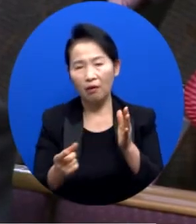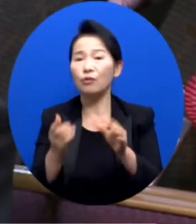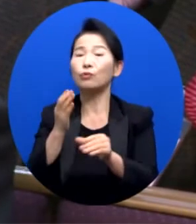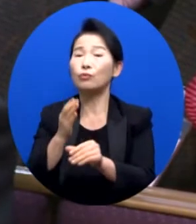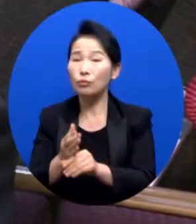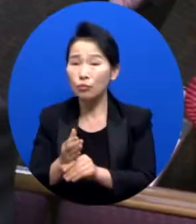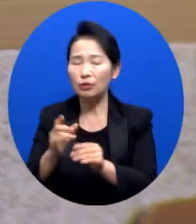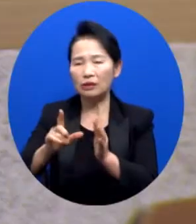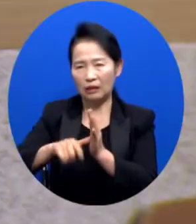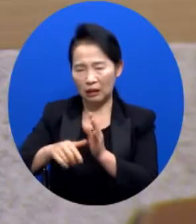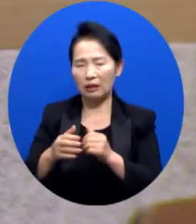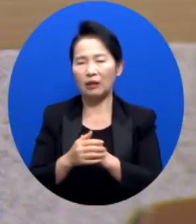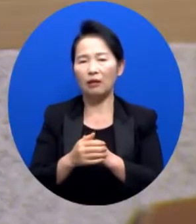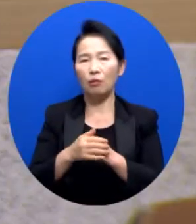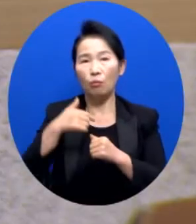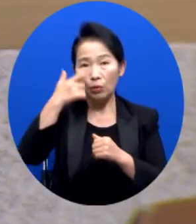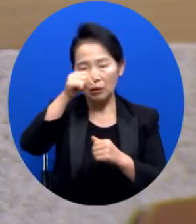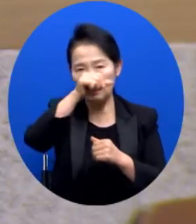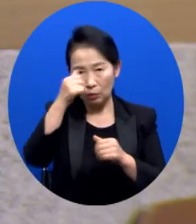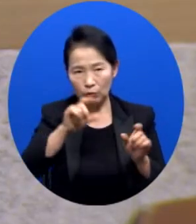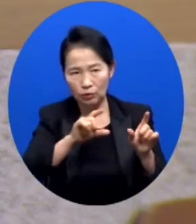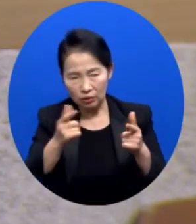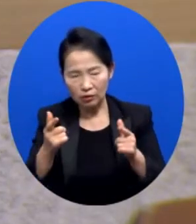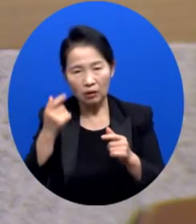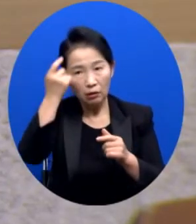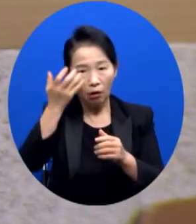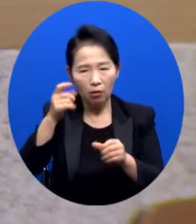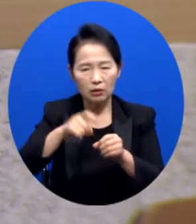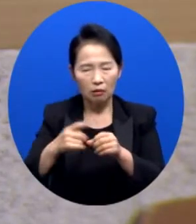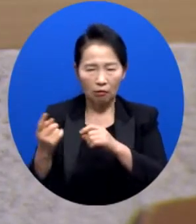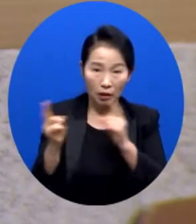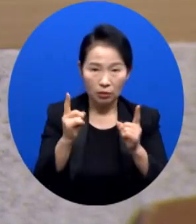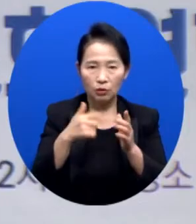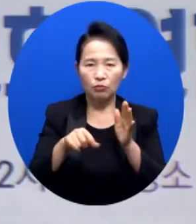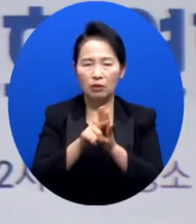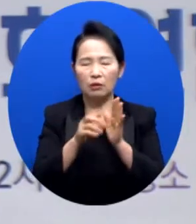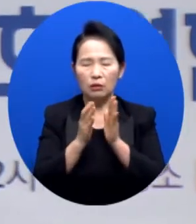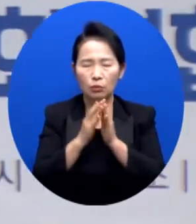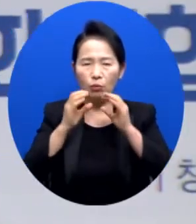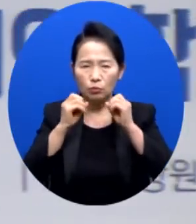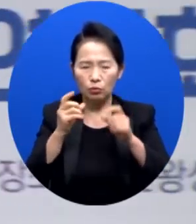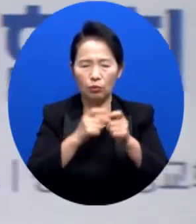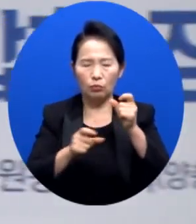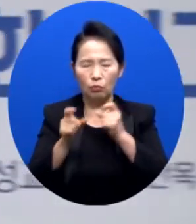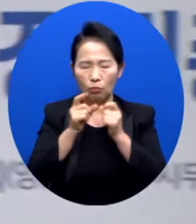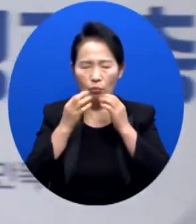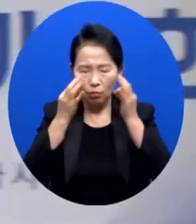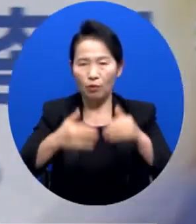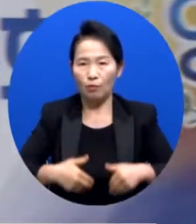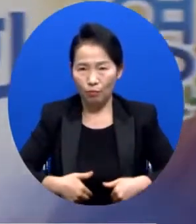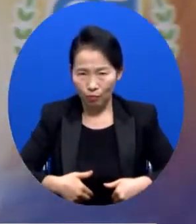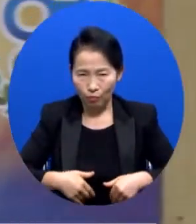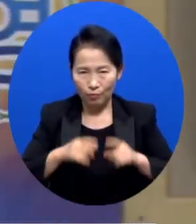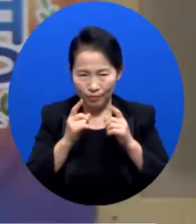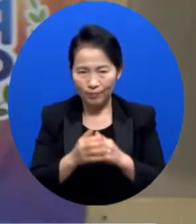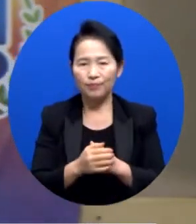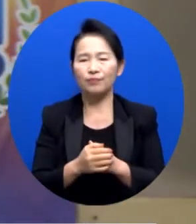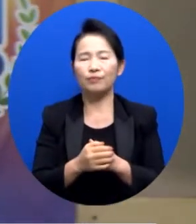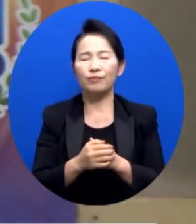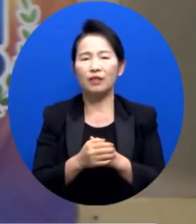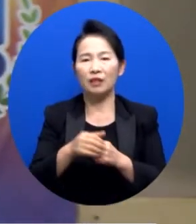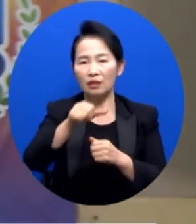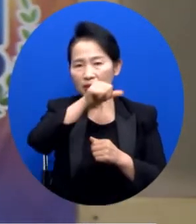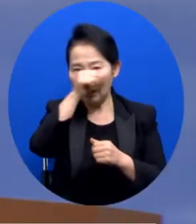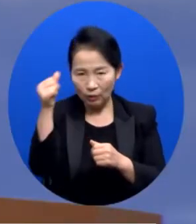목사와 장로들이 영적 각성을 위해 기도와 전도에 힘써야 한다 고 말했습니다 여 예장합동 전국